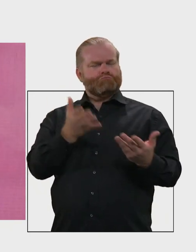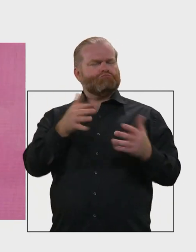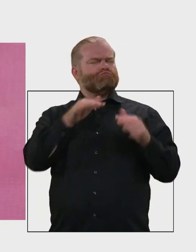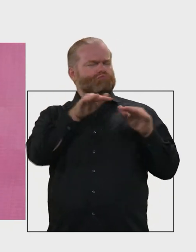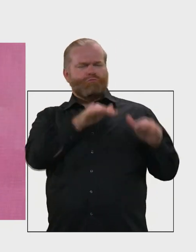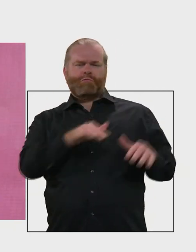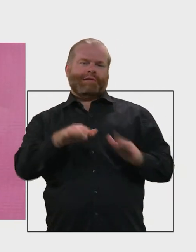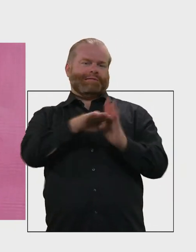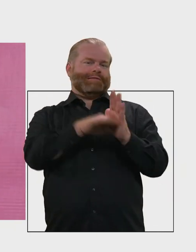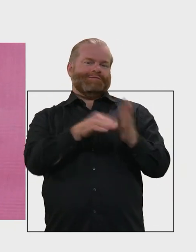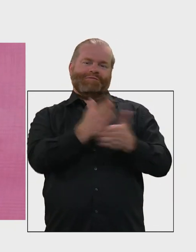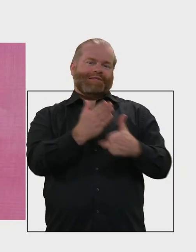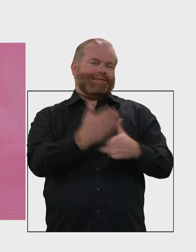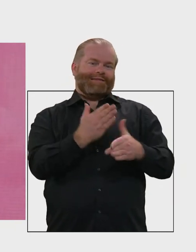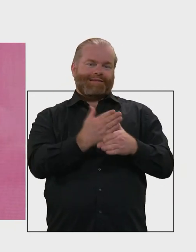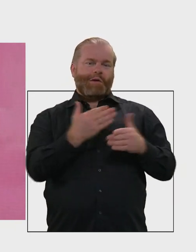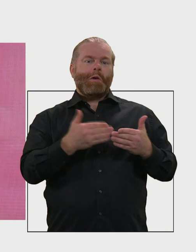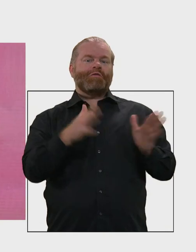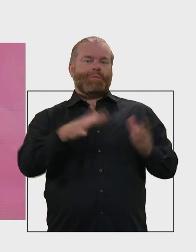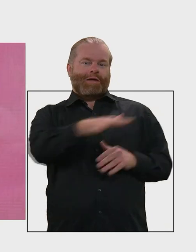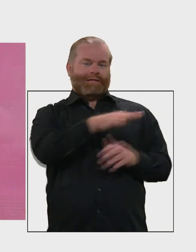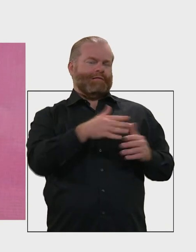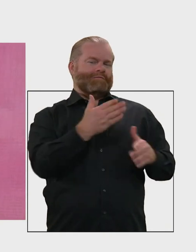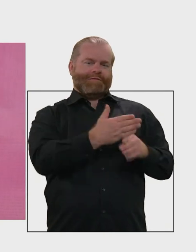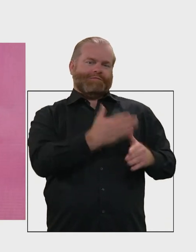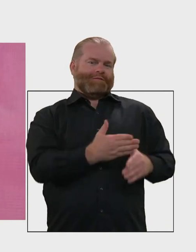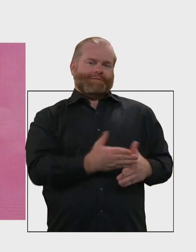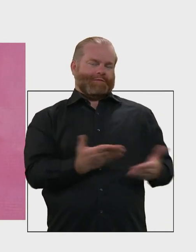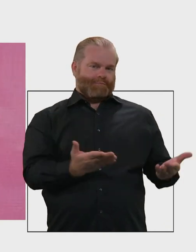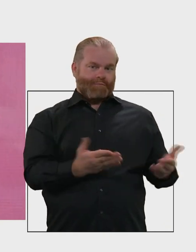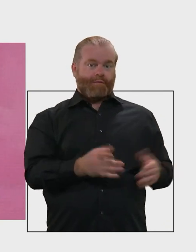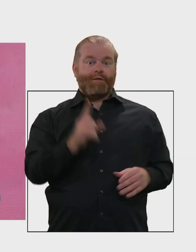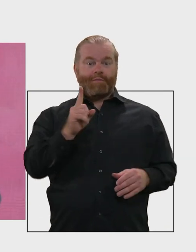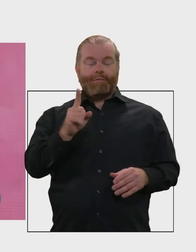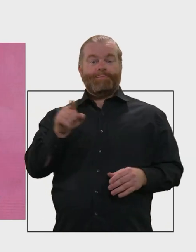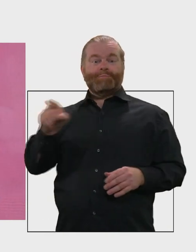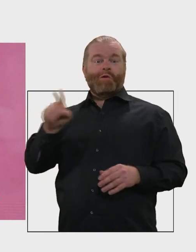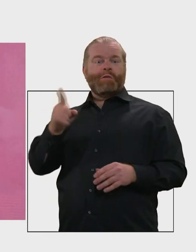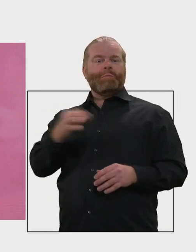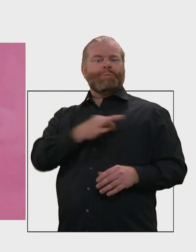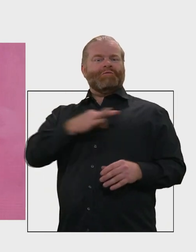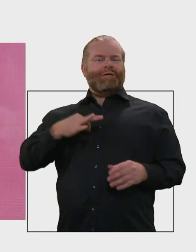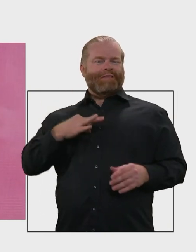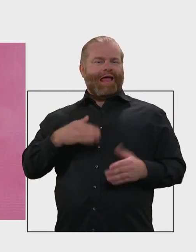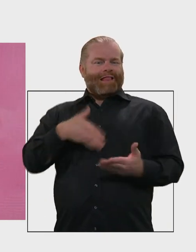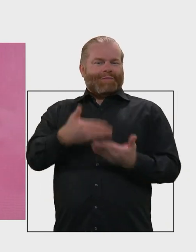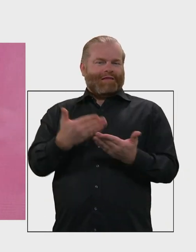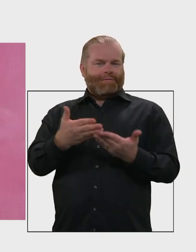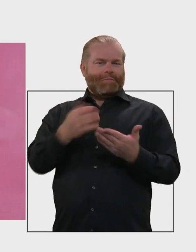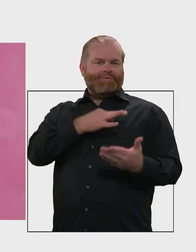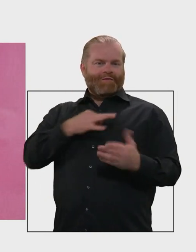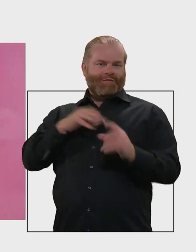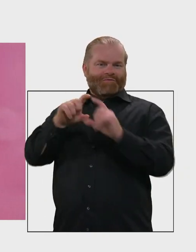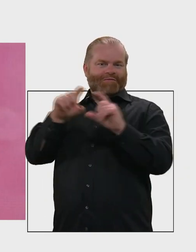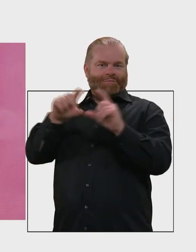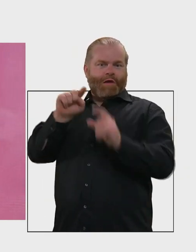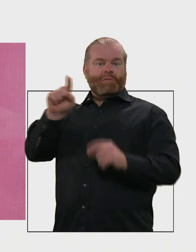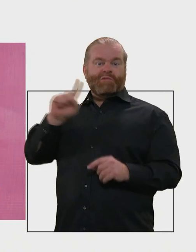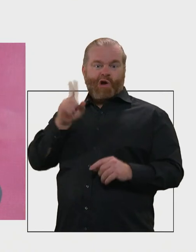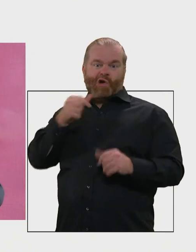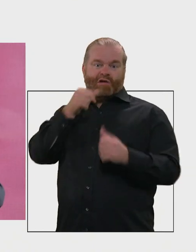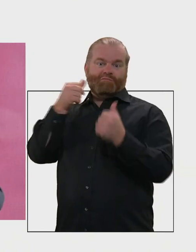Anbieter zu verpflichten, weil man glaubt, das wäre für die eine große Belastung. Und ich werbe seit langer, langer Zeit